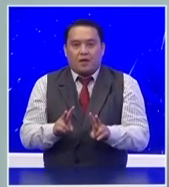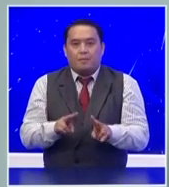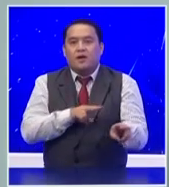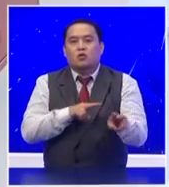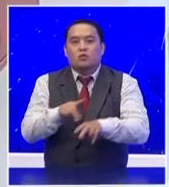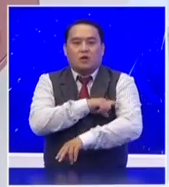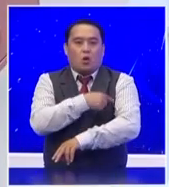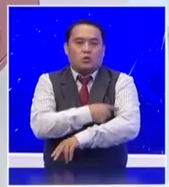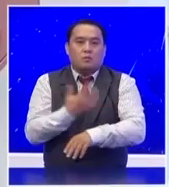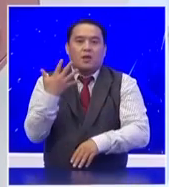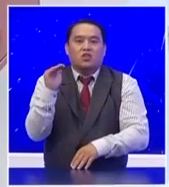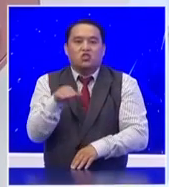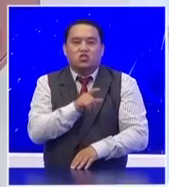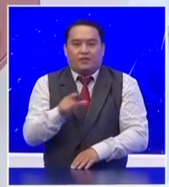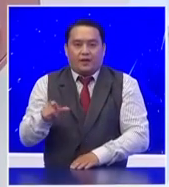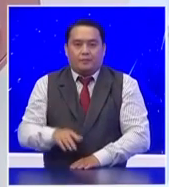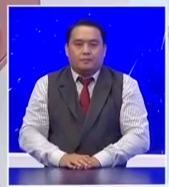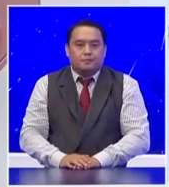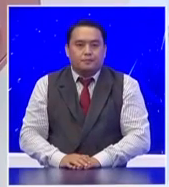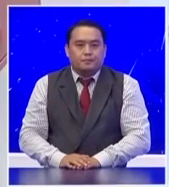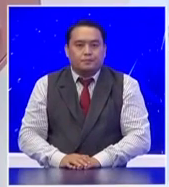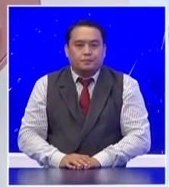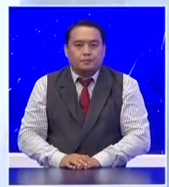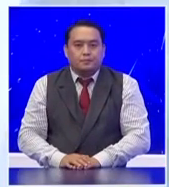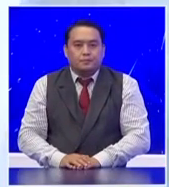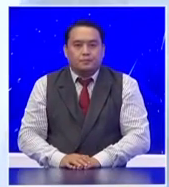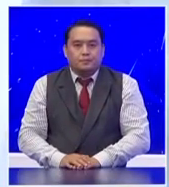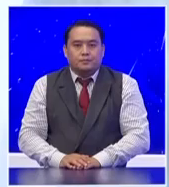наблюдением врачей на сегодня находится 5000 человек.